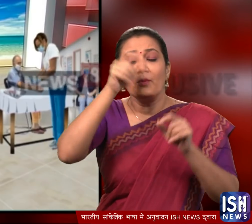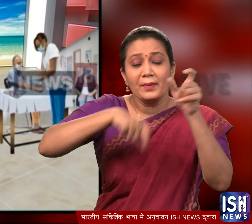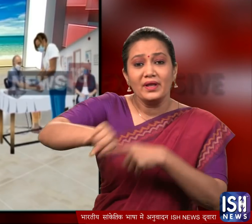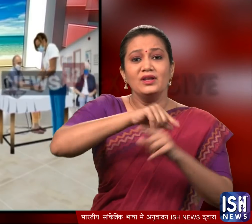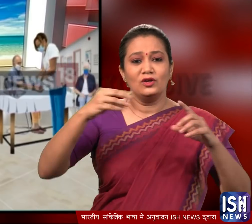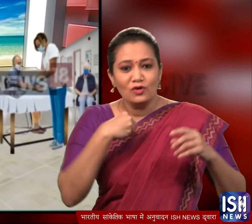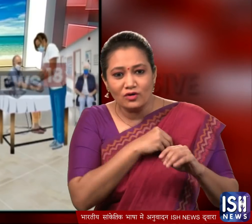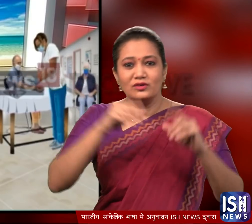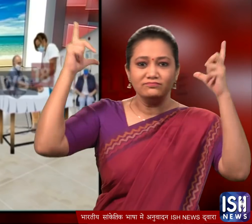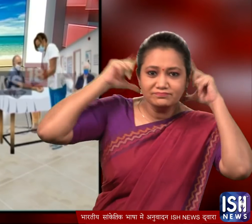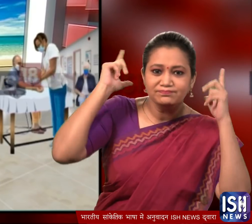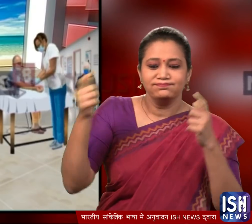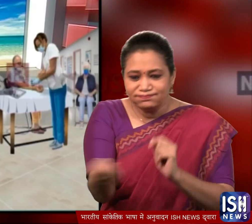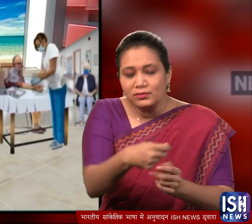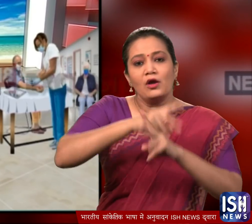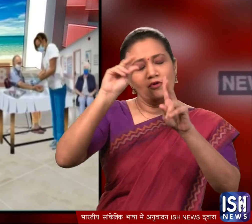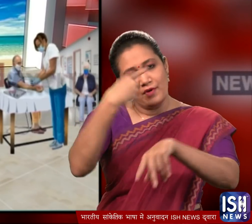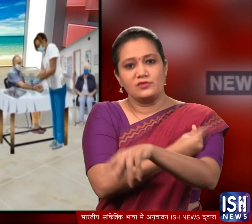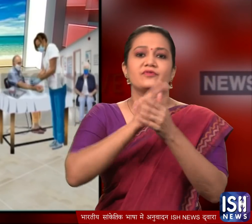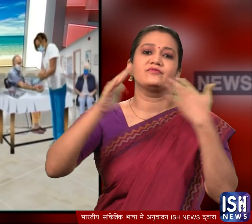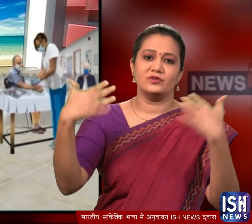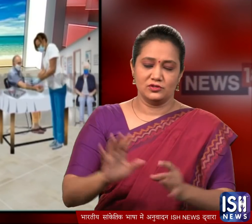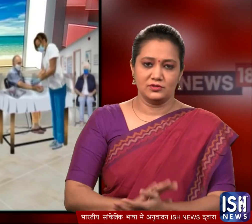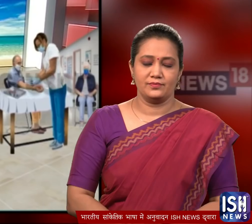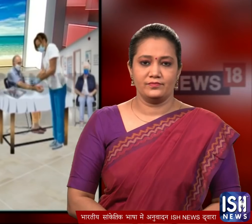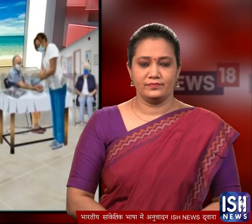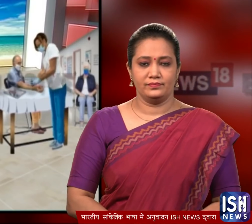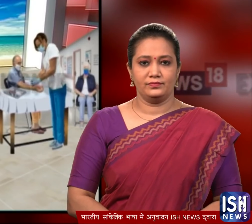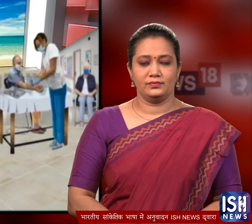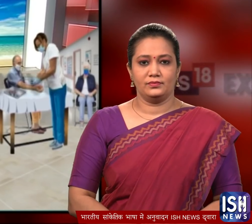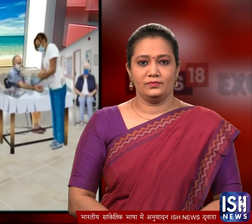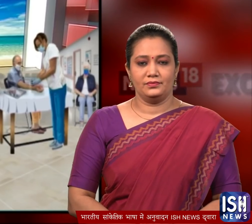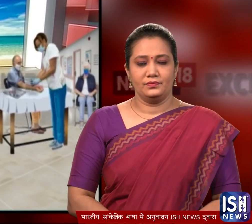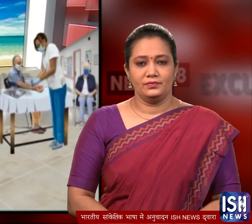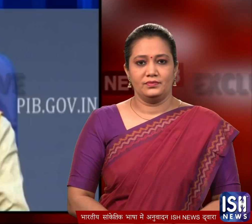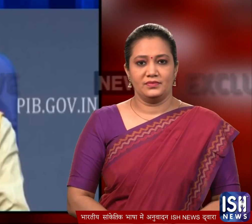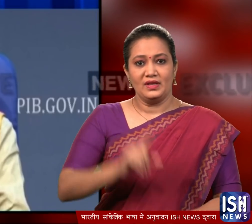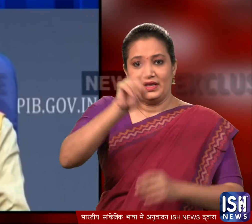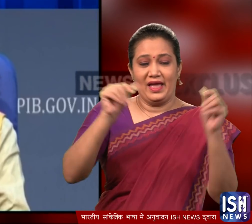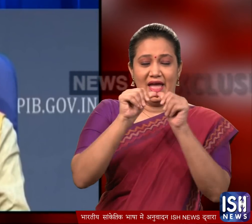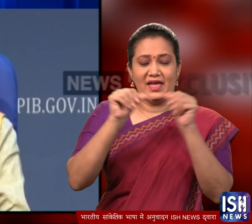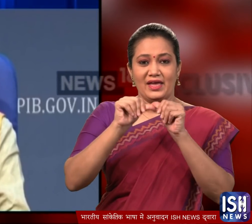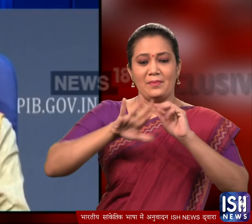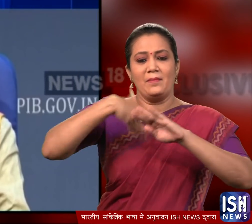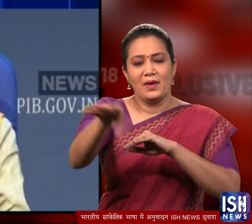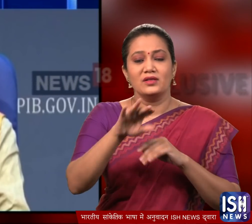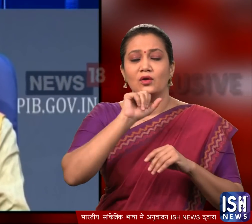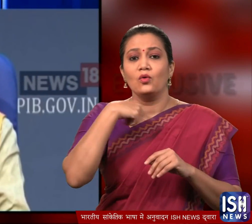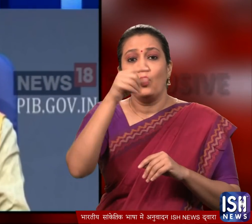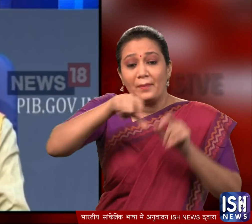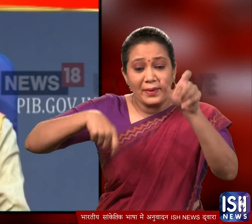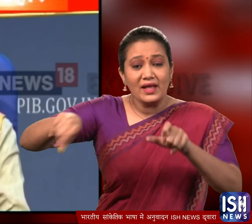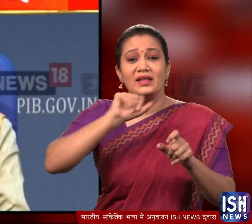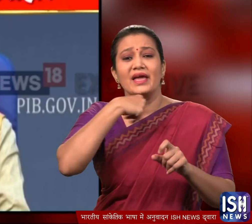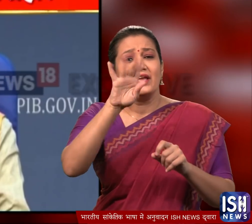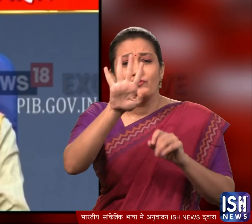रही जंग में सबसे अगले मोर्चे पर खड़े कोरोना योद्धाओं को भी वैक्सीन की डोज दी जा चुकी है। 1 अप्रैल के बाद